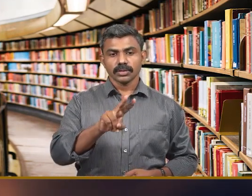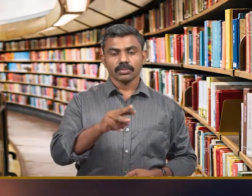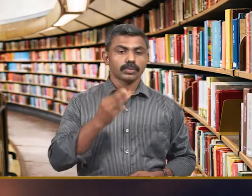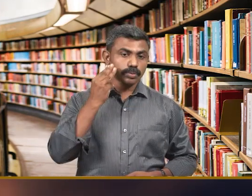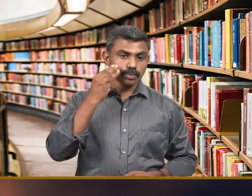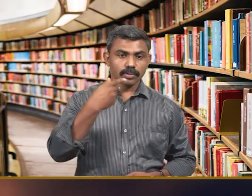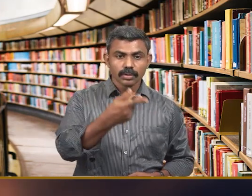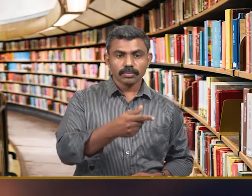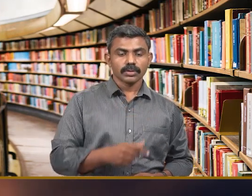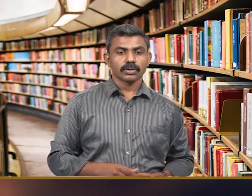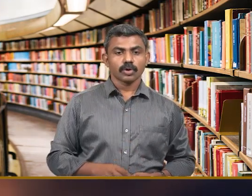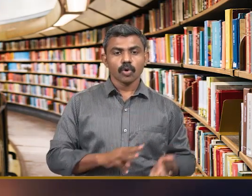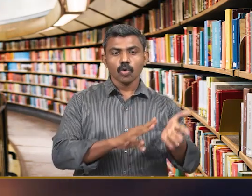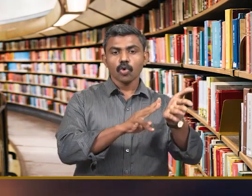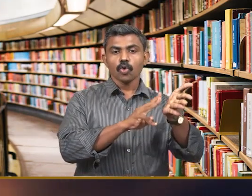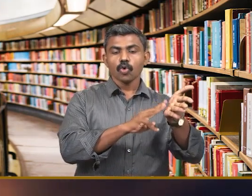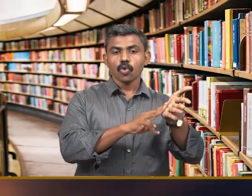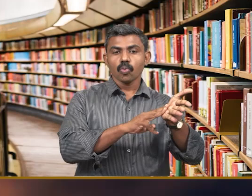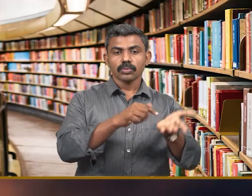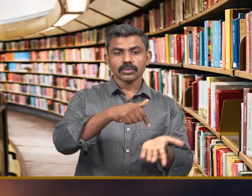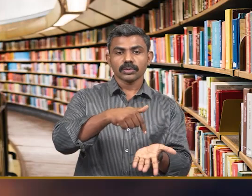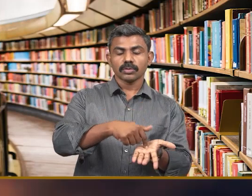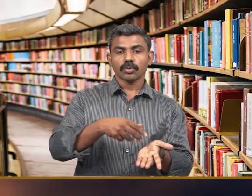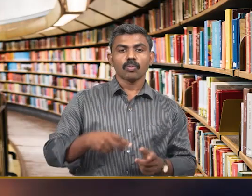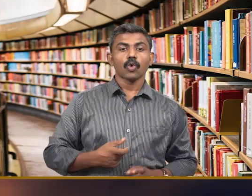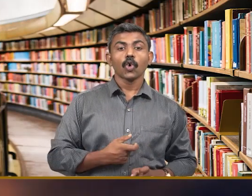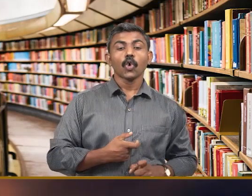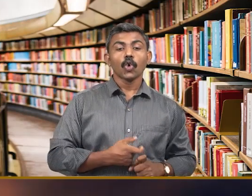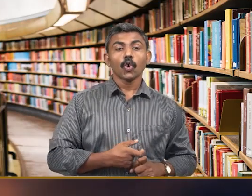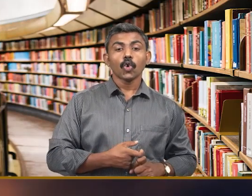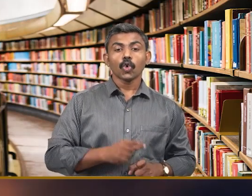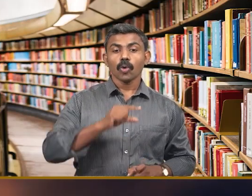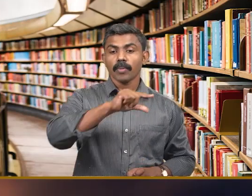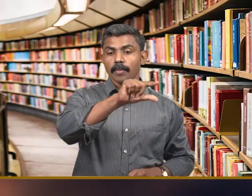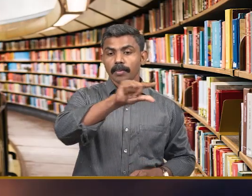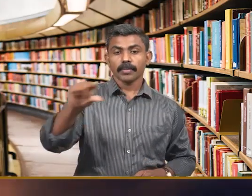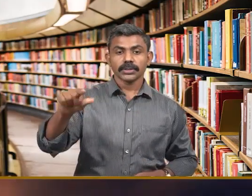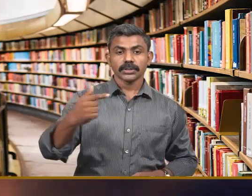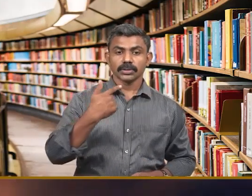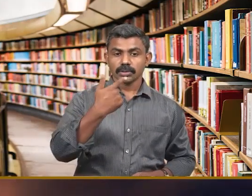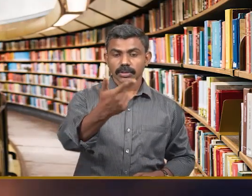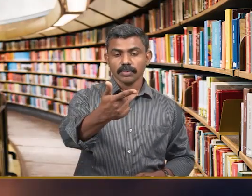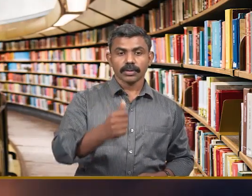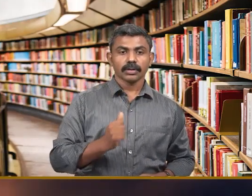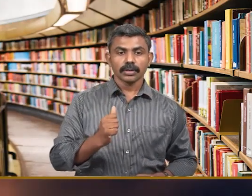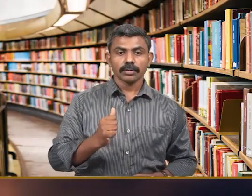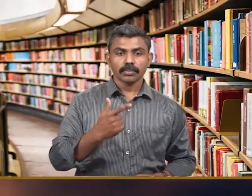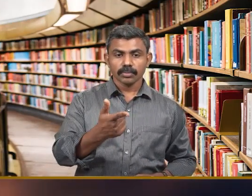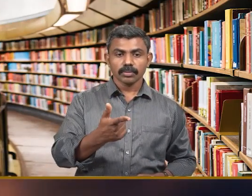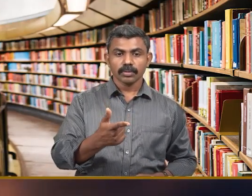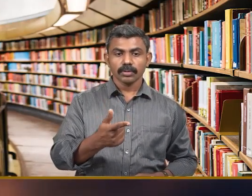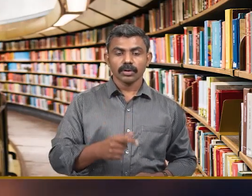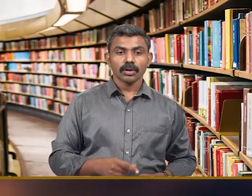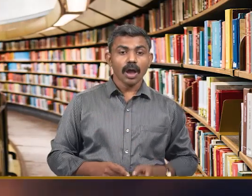என்ன கேட்பாங்க, முசோலினியோட ரோமாபுரி அதாவது ரோம் அணிவிப்பை பற்றி எழுது அப்படின்னு ஒரு 2 மார்க் கேட்பாங்க. அப்போ நம்ம என்ன பண்ணணும்,